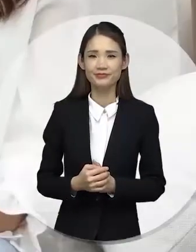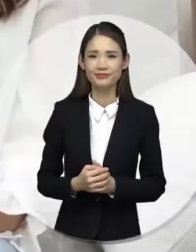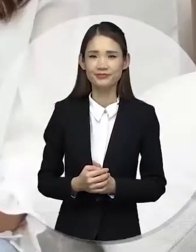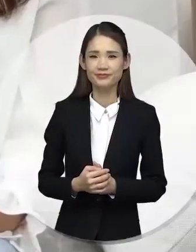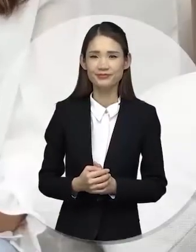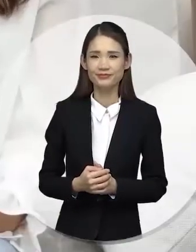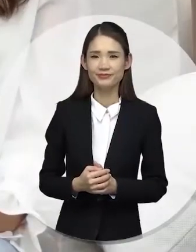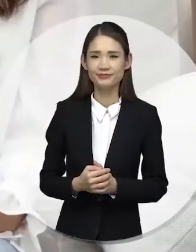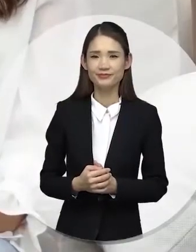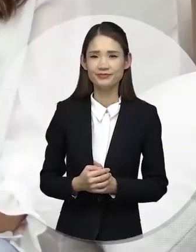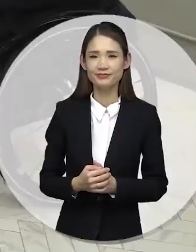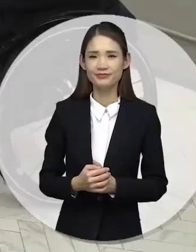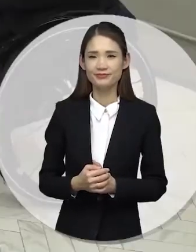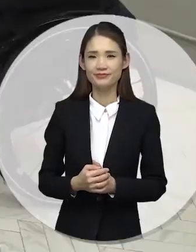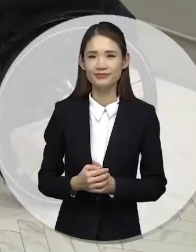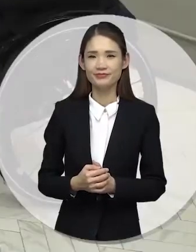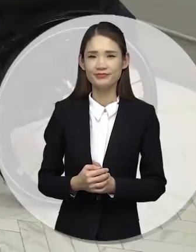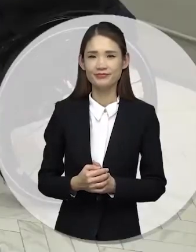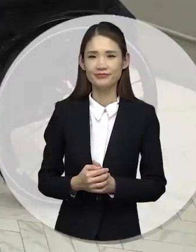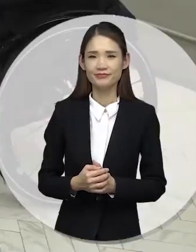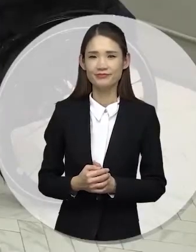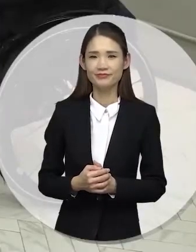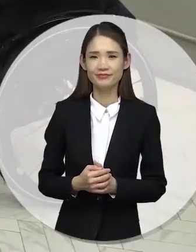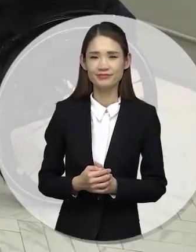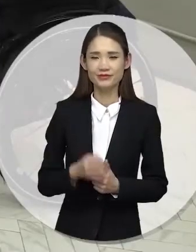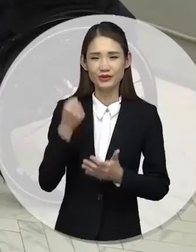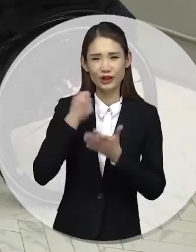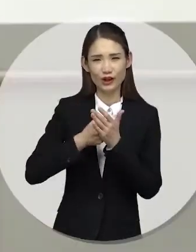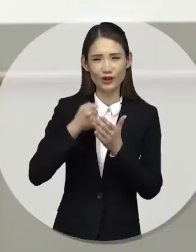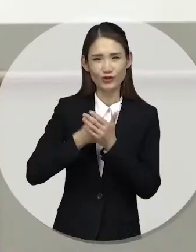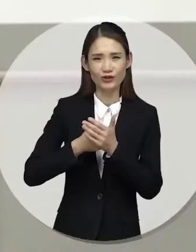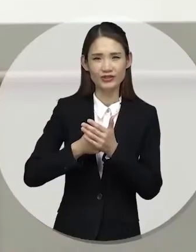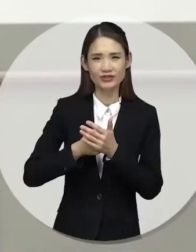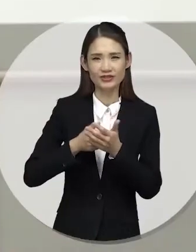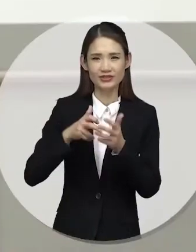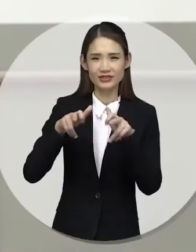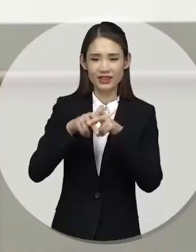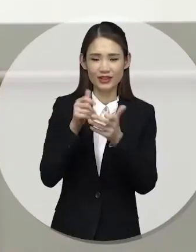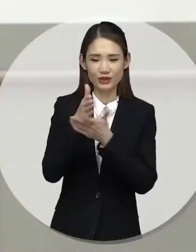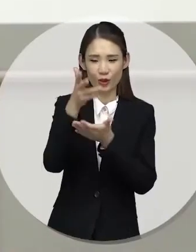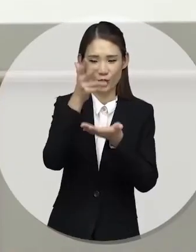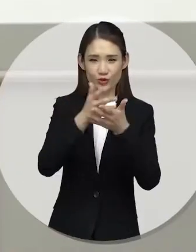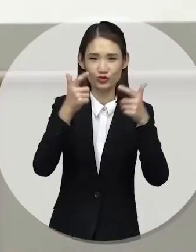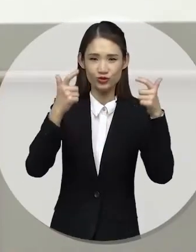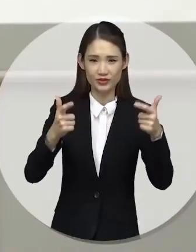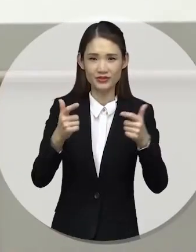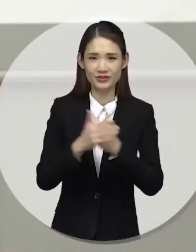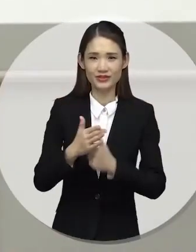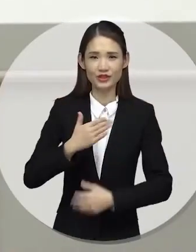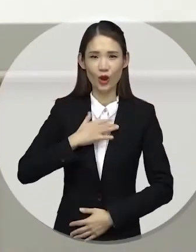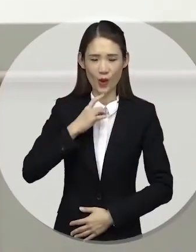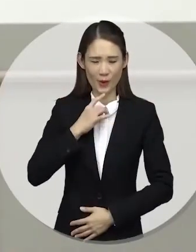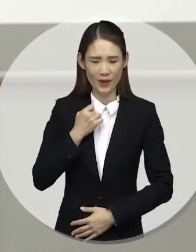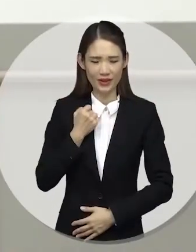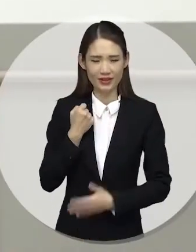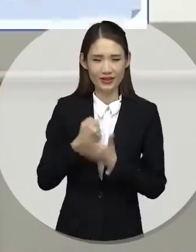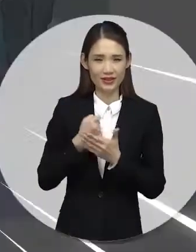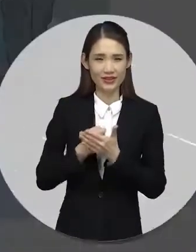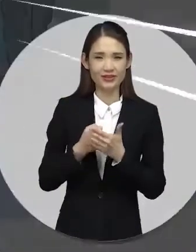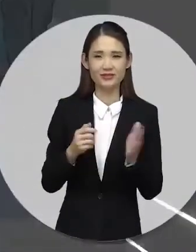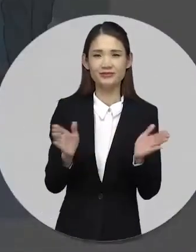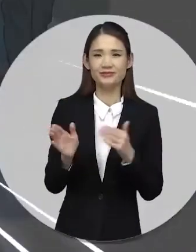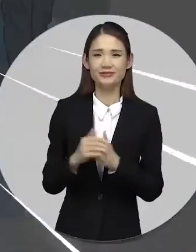오, 만족해요. 자, 그럼 아쉽게도 장애인 전용 주차구역은 저만의 아쉬움이고.